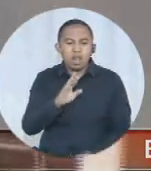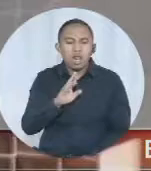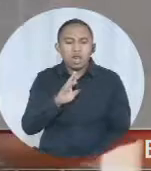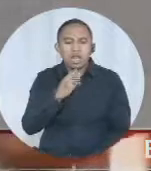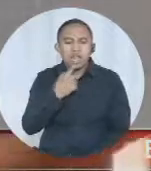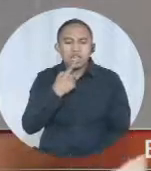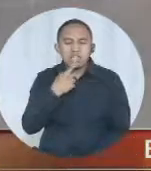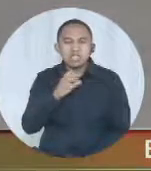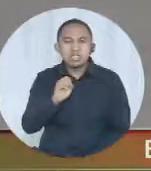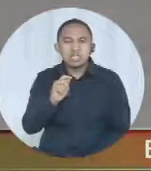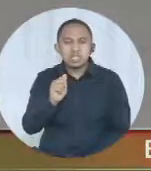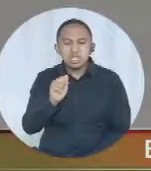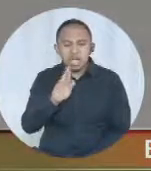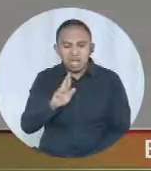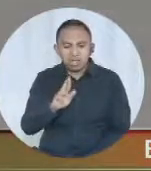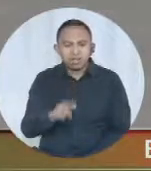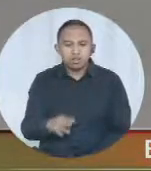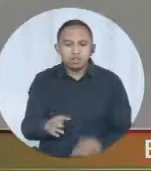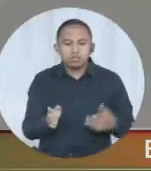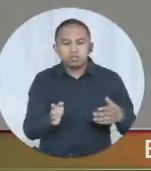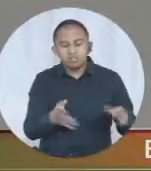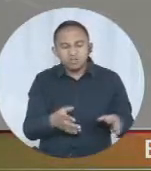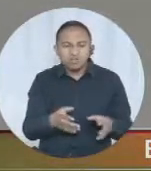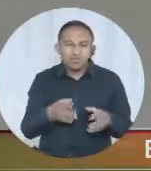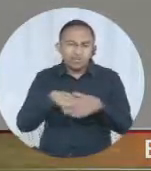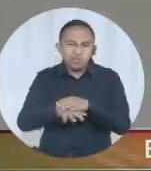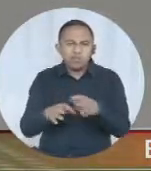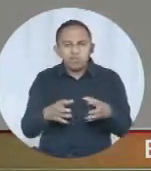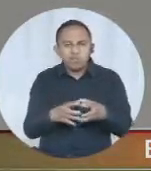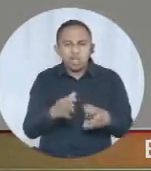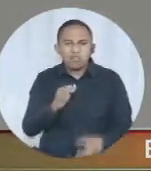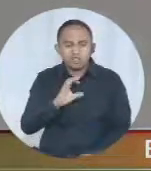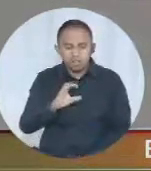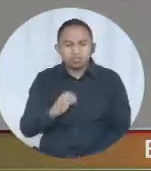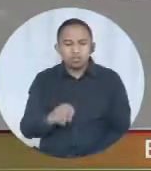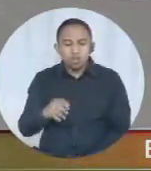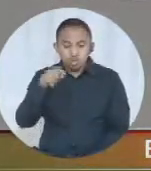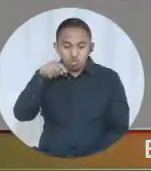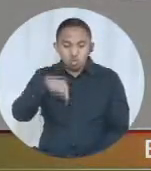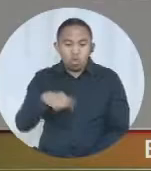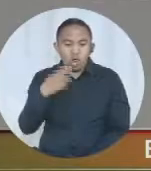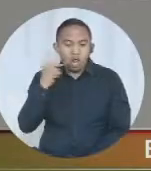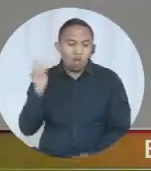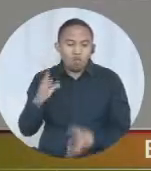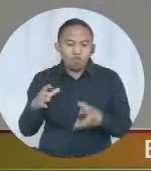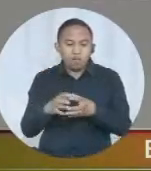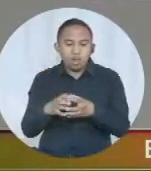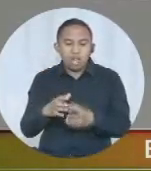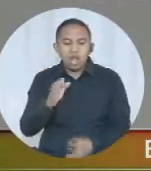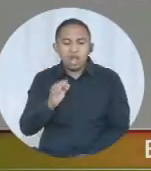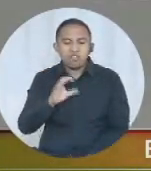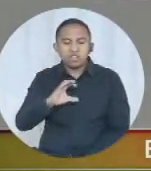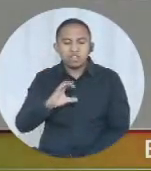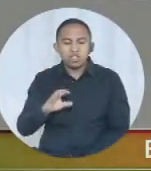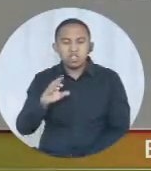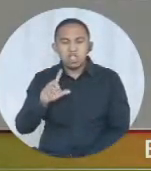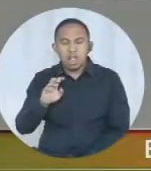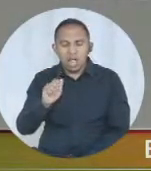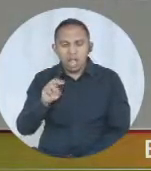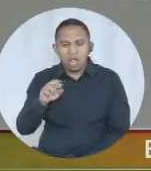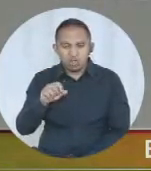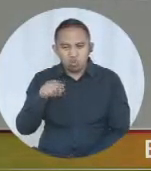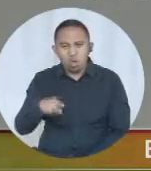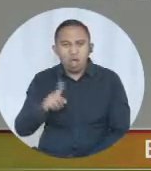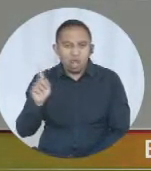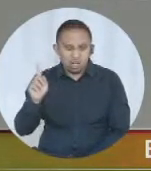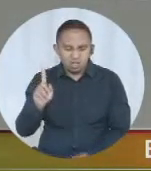Julio na ihany koa ny ekipan'ny FC Clermont, ary ankehitriny dia amin'ny kluban'ny Le Mans divisionna fahatelo ao France izy no